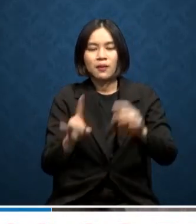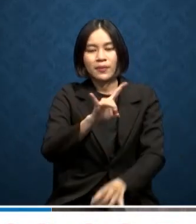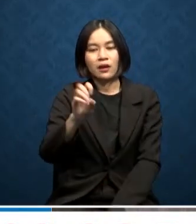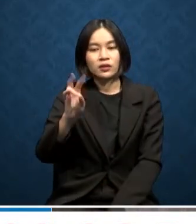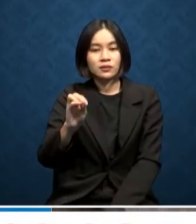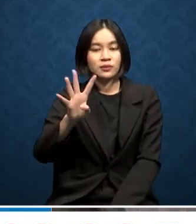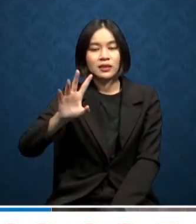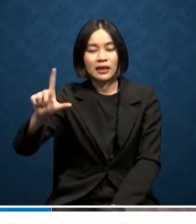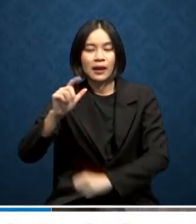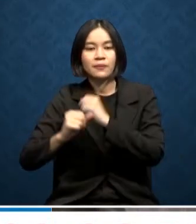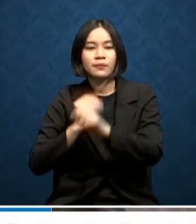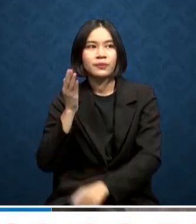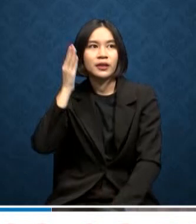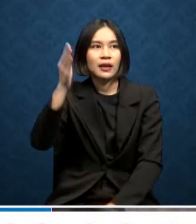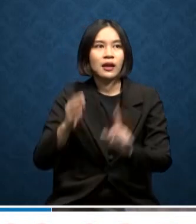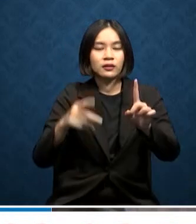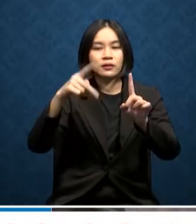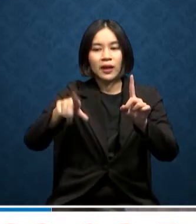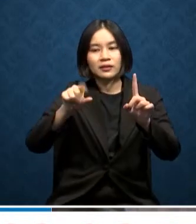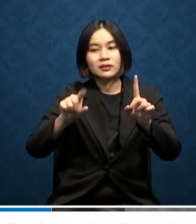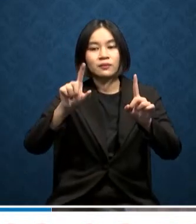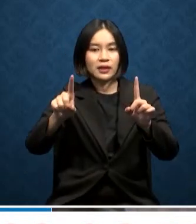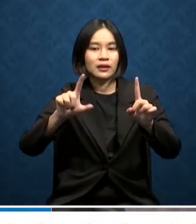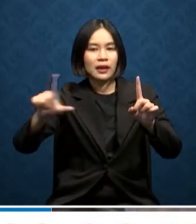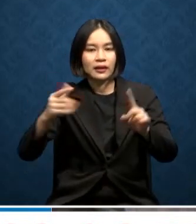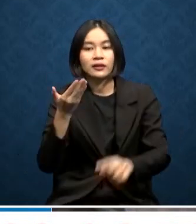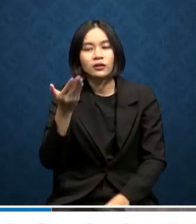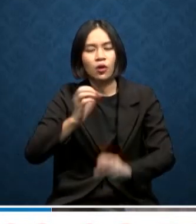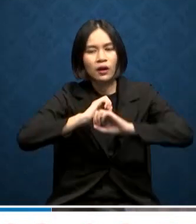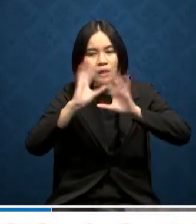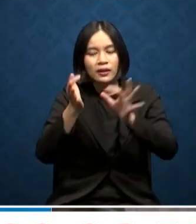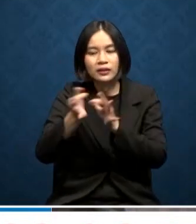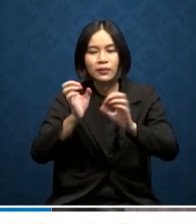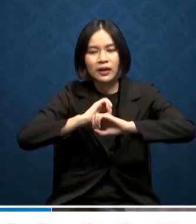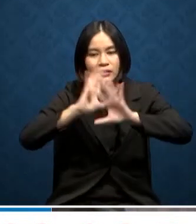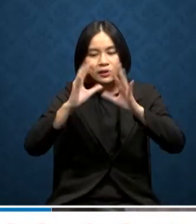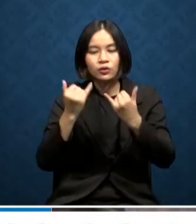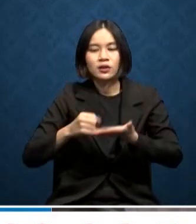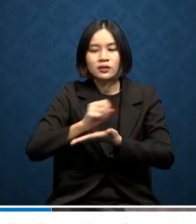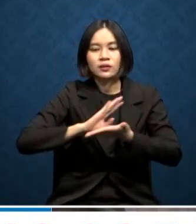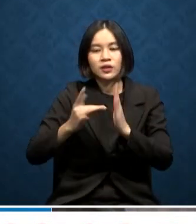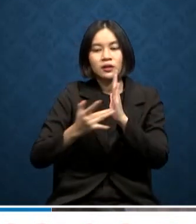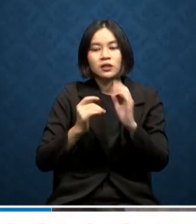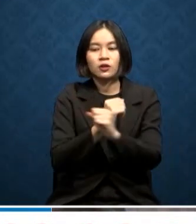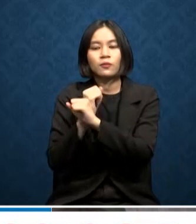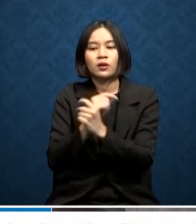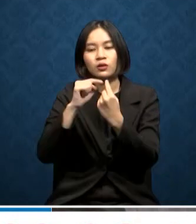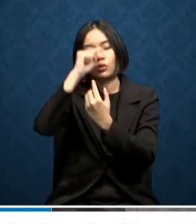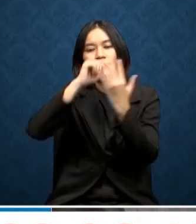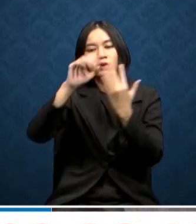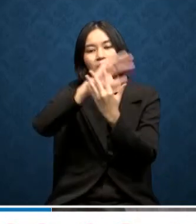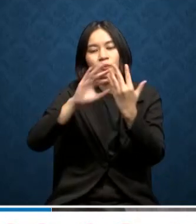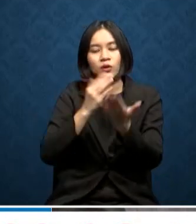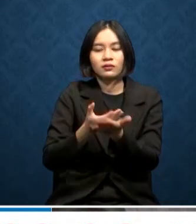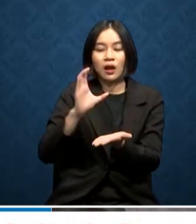านปีหน้า 1,021 ล้านนะครับอันนี้เดี๋ยวต้องขอความชัดเจนว่าสถาบันเทคโนโลยีป้องกันประเทศได้งบก้อน